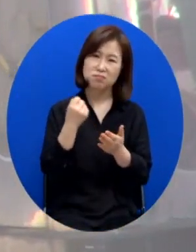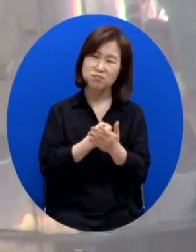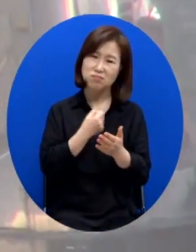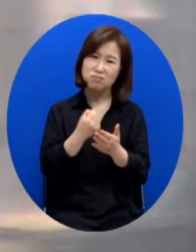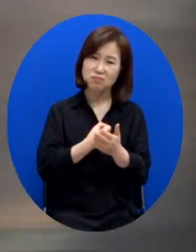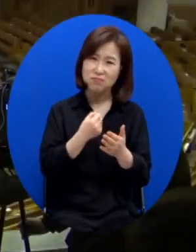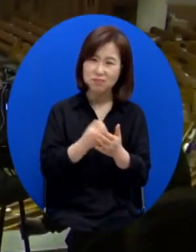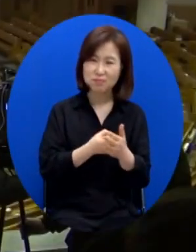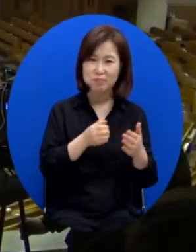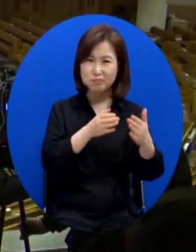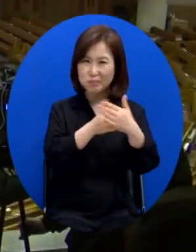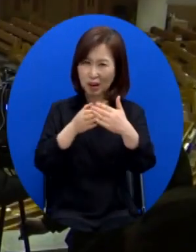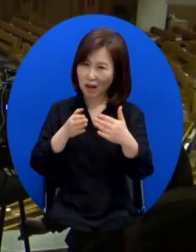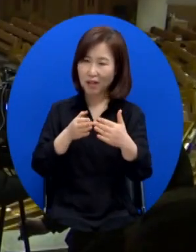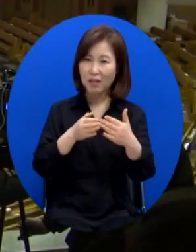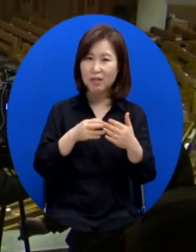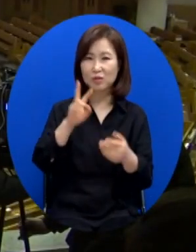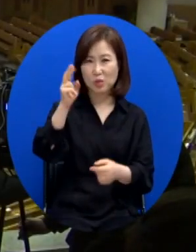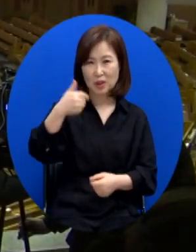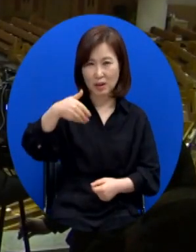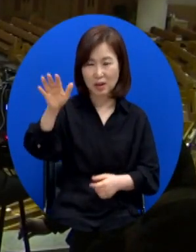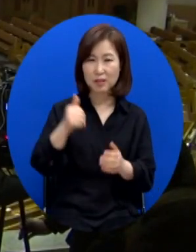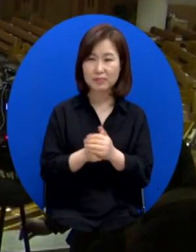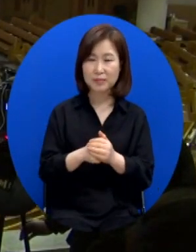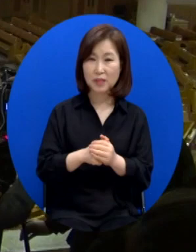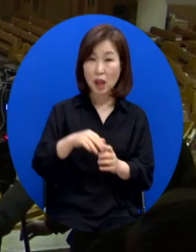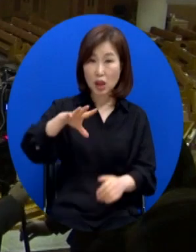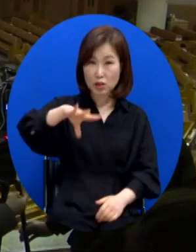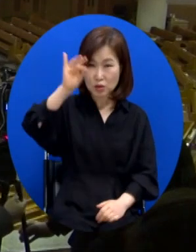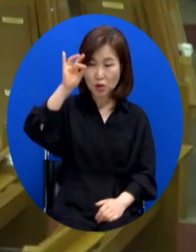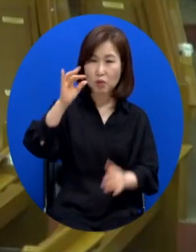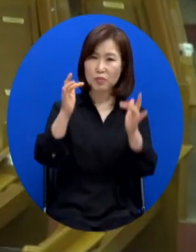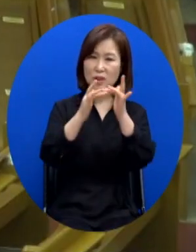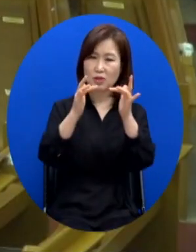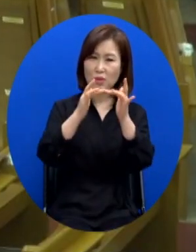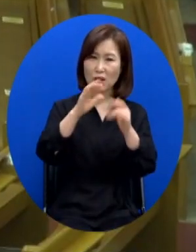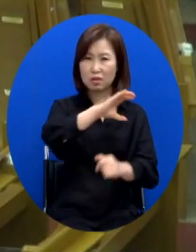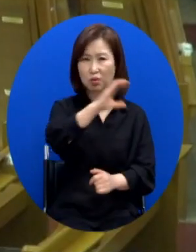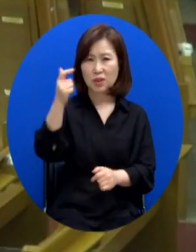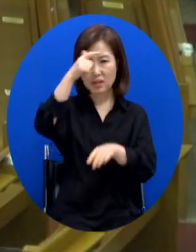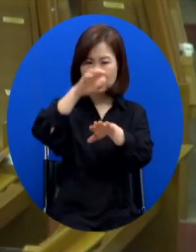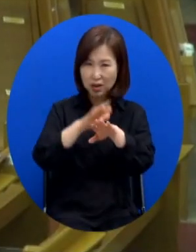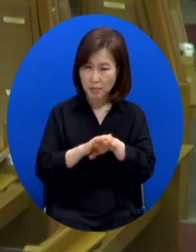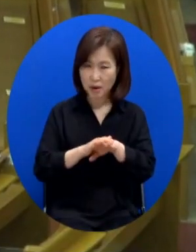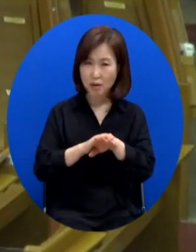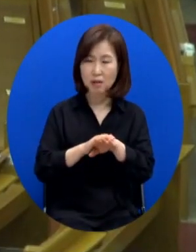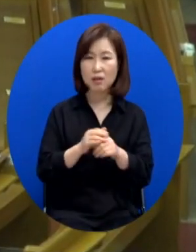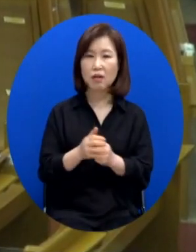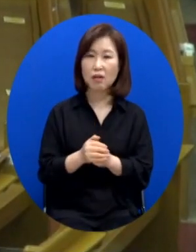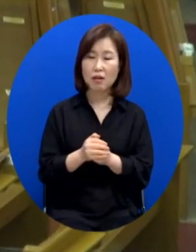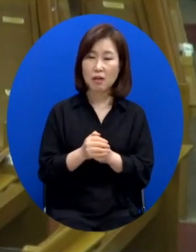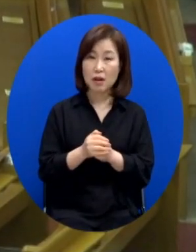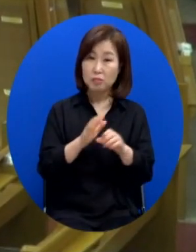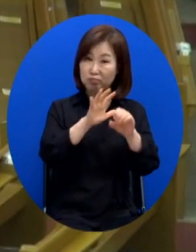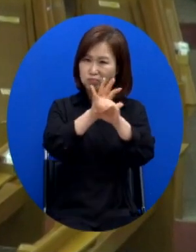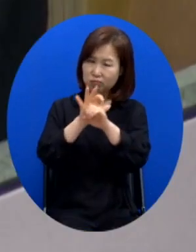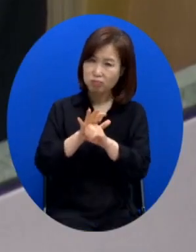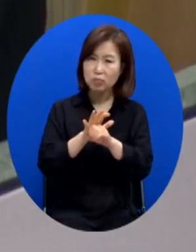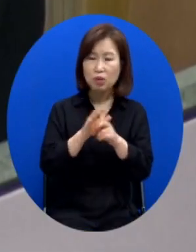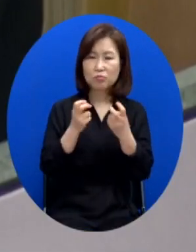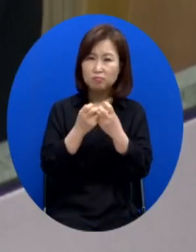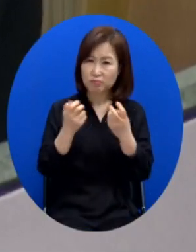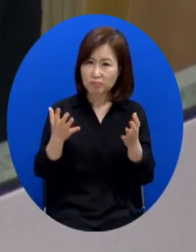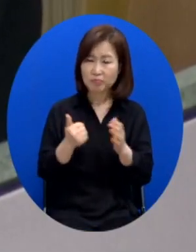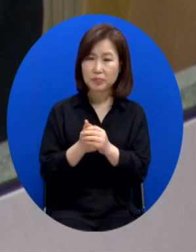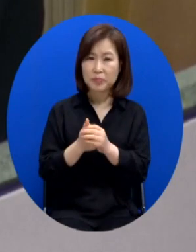돌아갑니다. 처음 맞는 비대면 성탄 예배였지만 교회들은 팬데믹 시대 속 신앙인의 역할을 강조하는 동시에